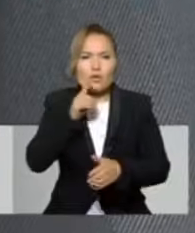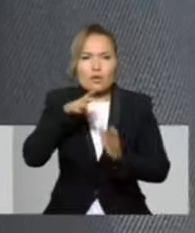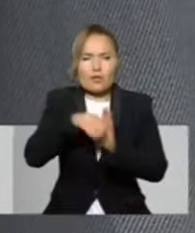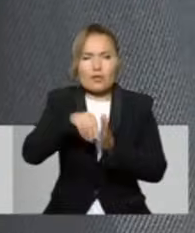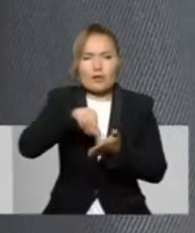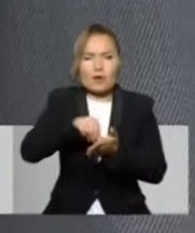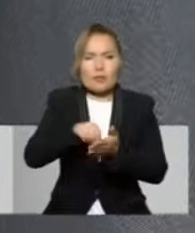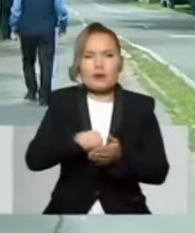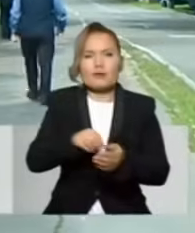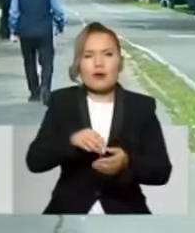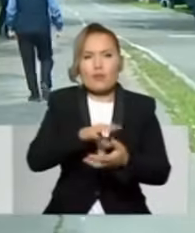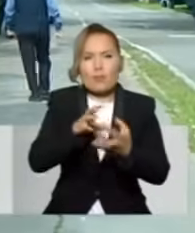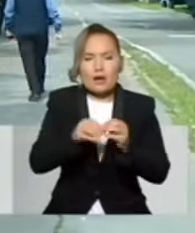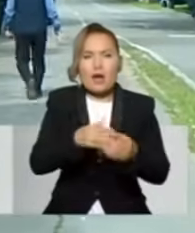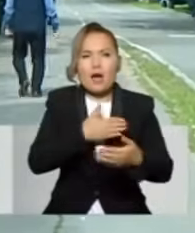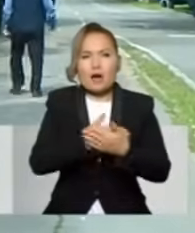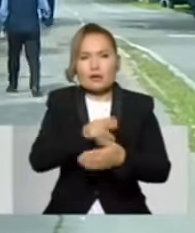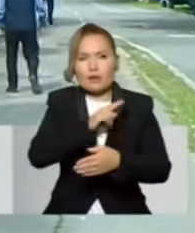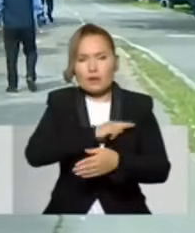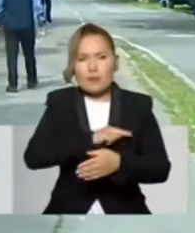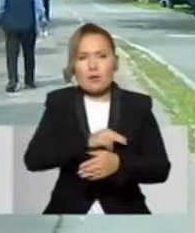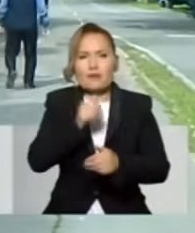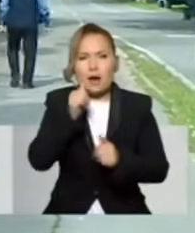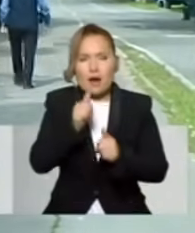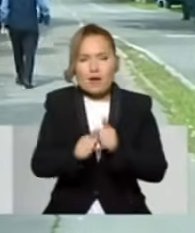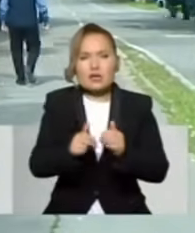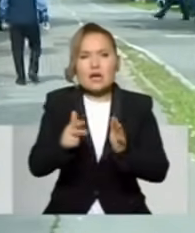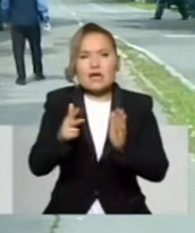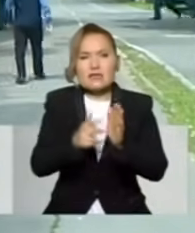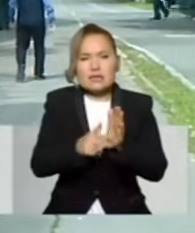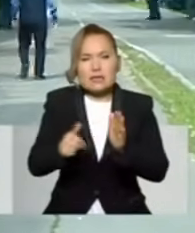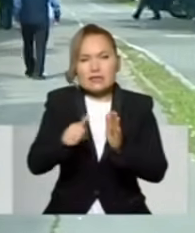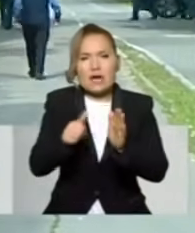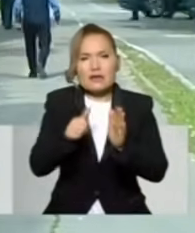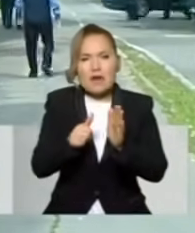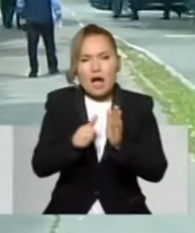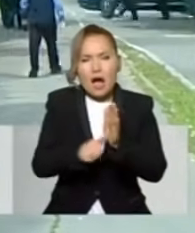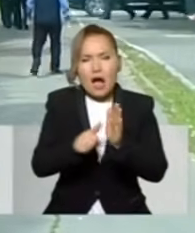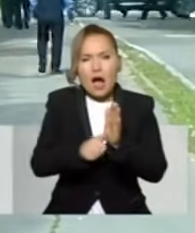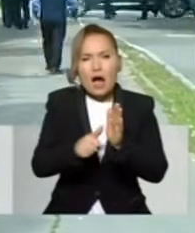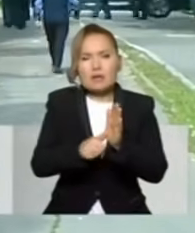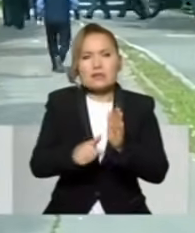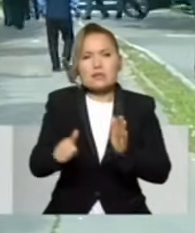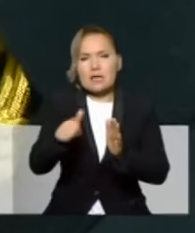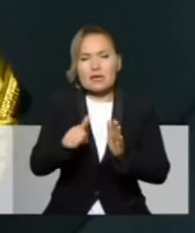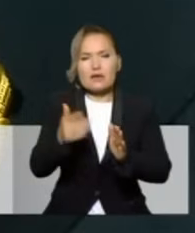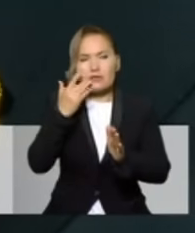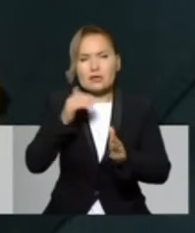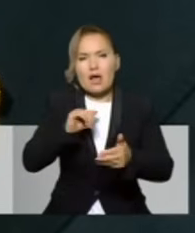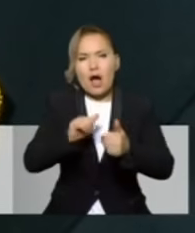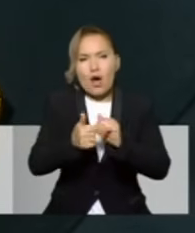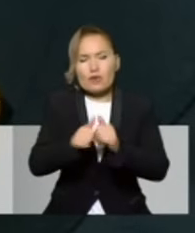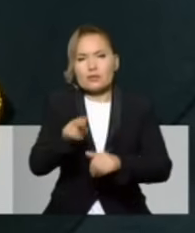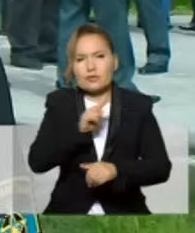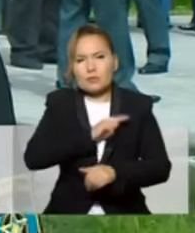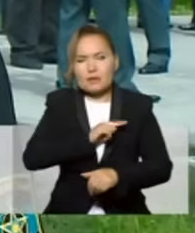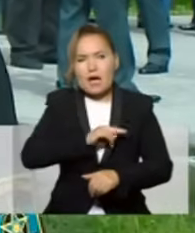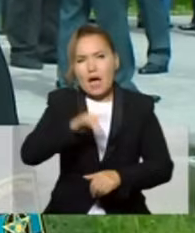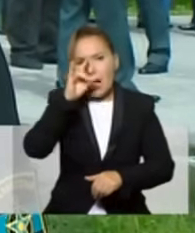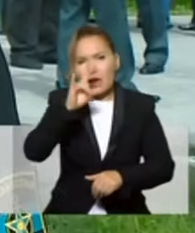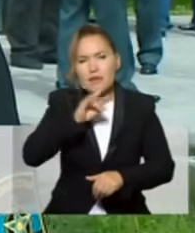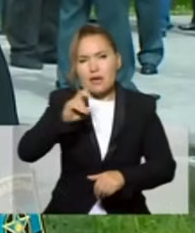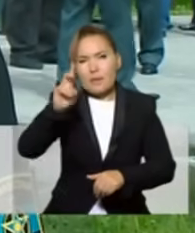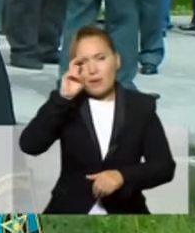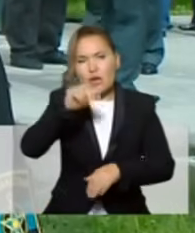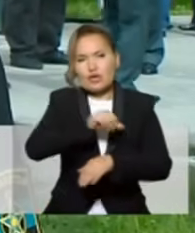19 наряд болады. Ар сағаттан 8, сағаттан 6 сағаттан күніге наряд түсеміз. Қазақстан мемлекетінің